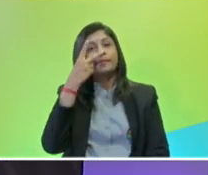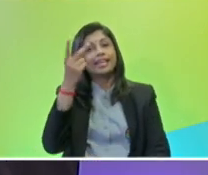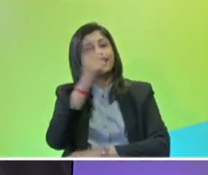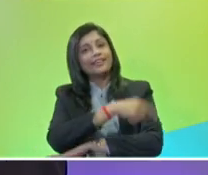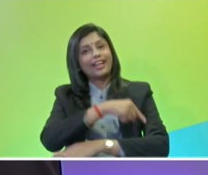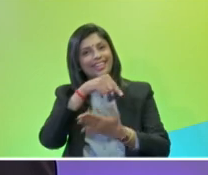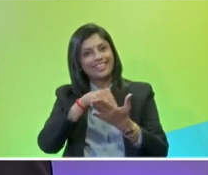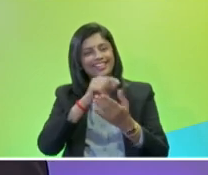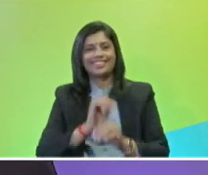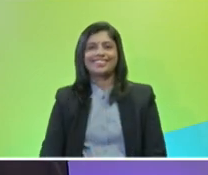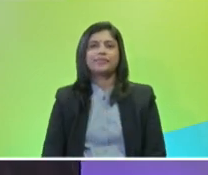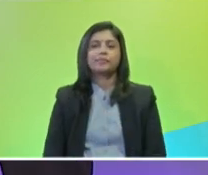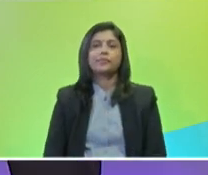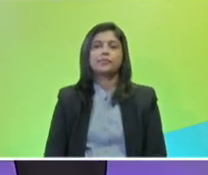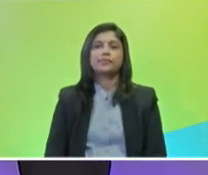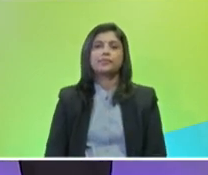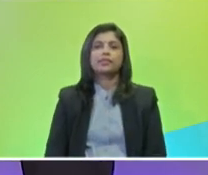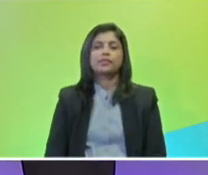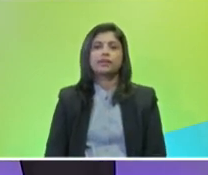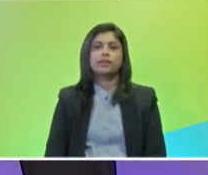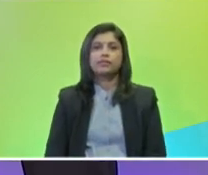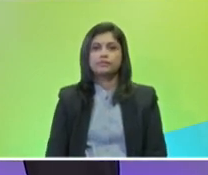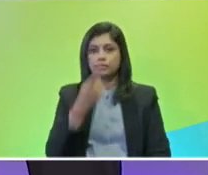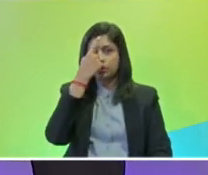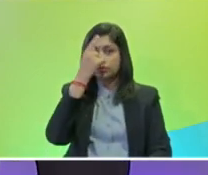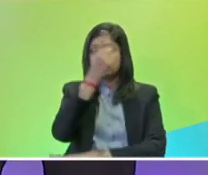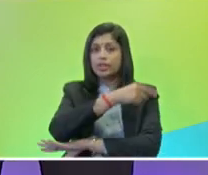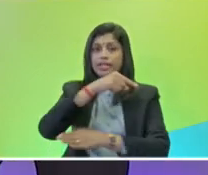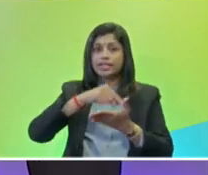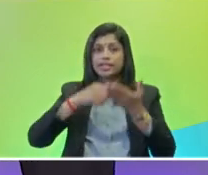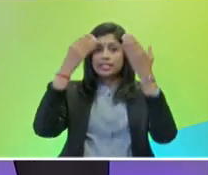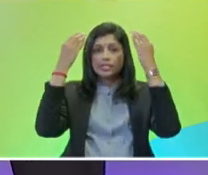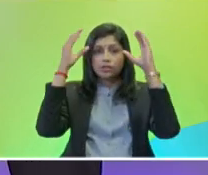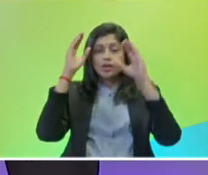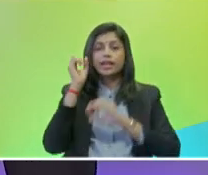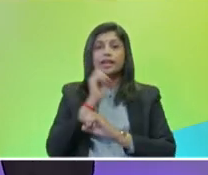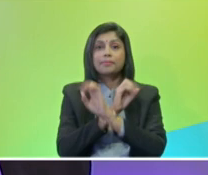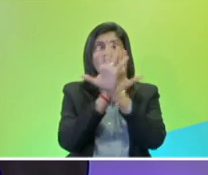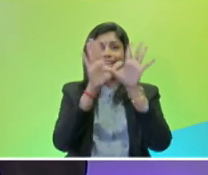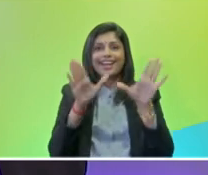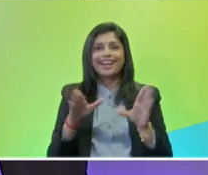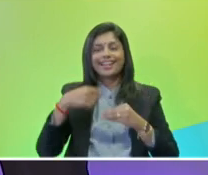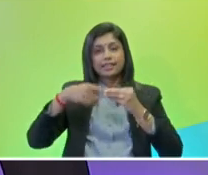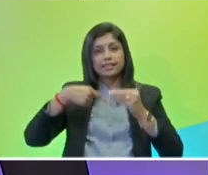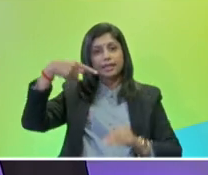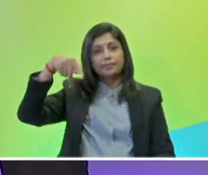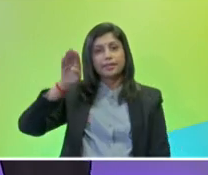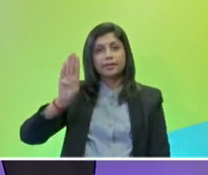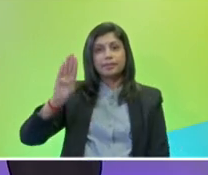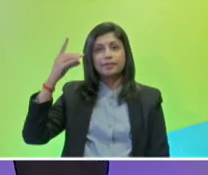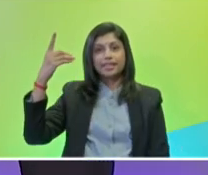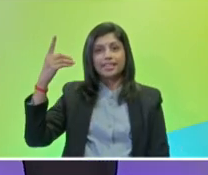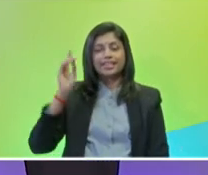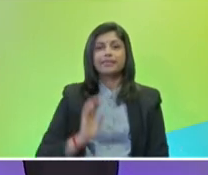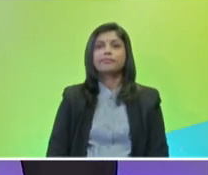hari ini Oke baiklah teman untuk sesi kali ini saya akan menerangkan tentang peta taksiran bilik Raja ataupun singkat tadi